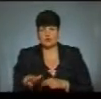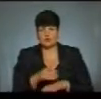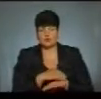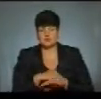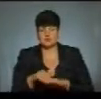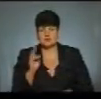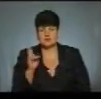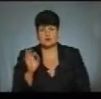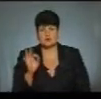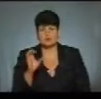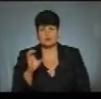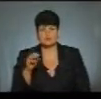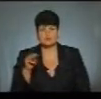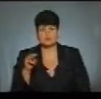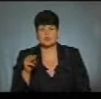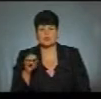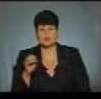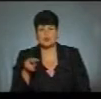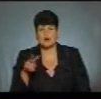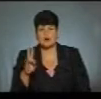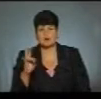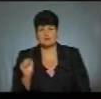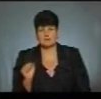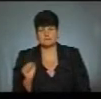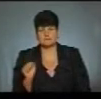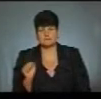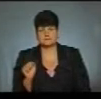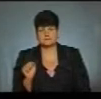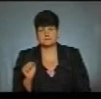на вулиці Костьольна. Подробиці у сюжеті Анжели Шови.